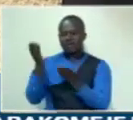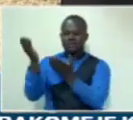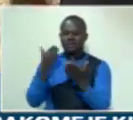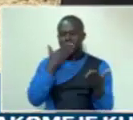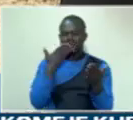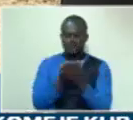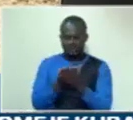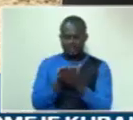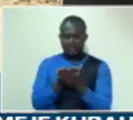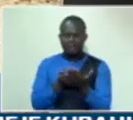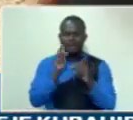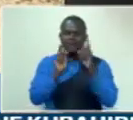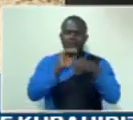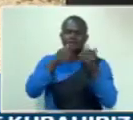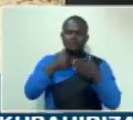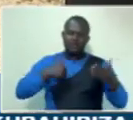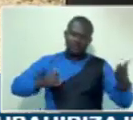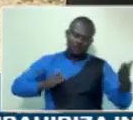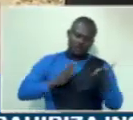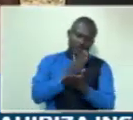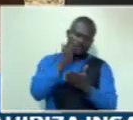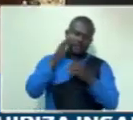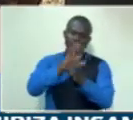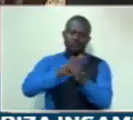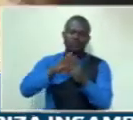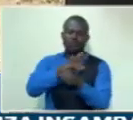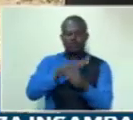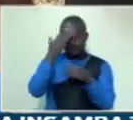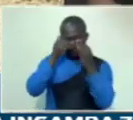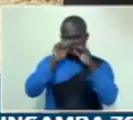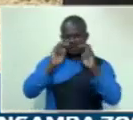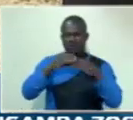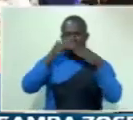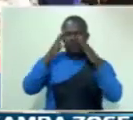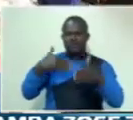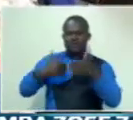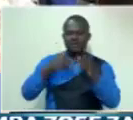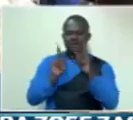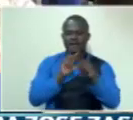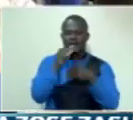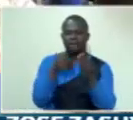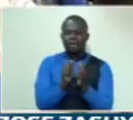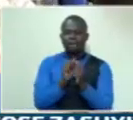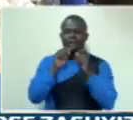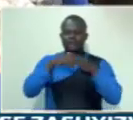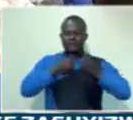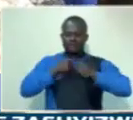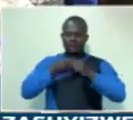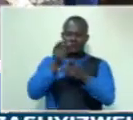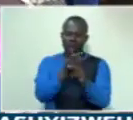bo abaturage bafite uburenganzira busesuye kuko ubuyobozi bwegera abaturage umuturage wo mu Rwanda